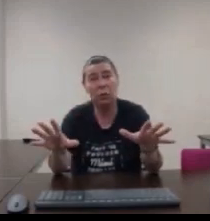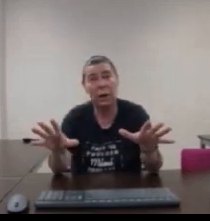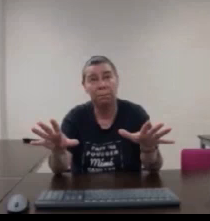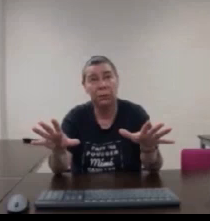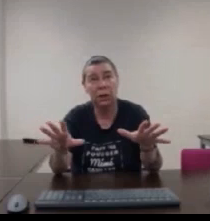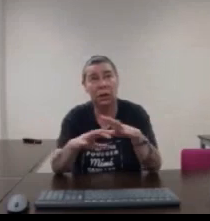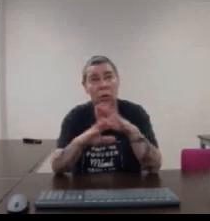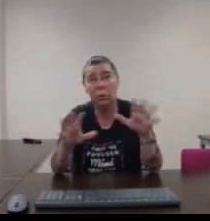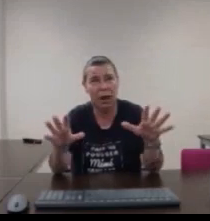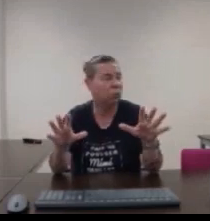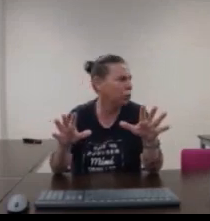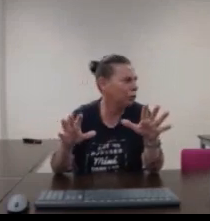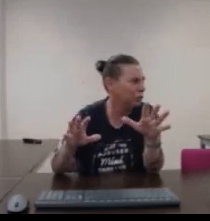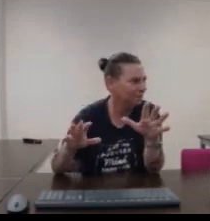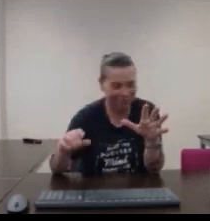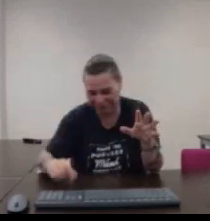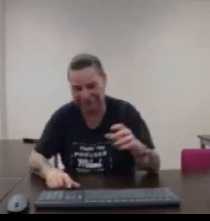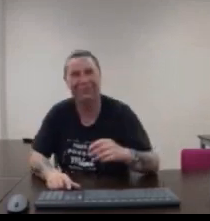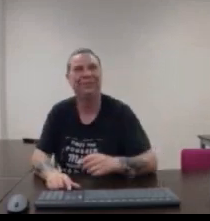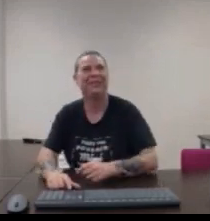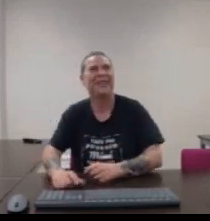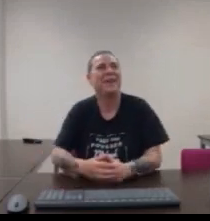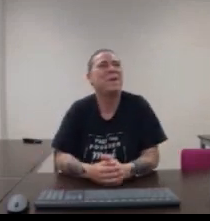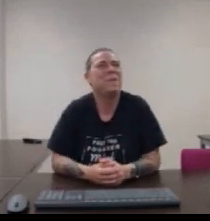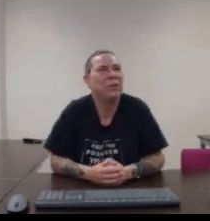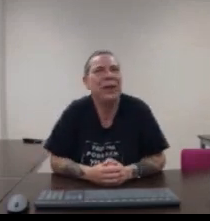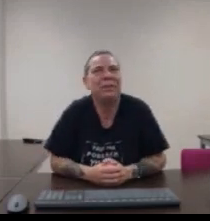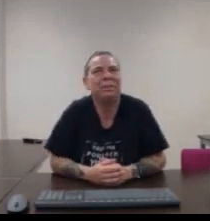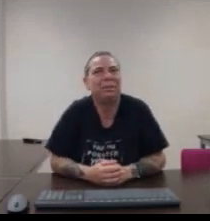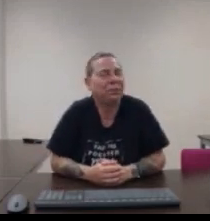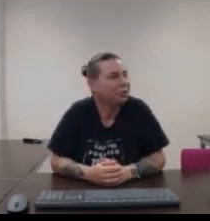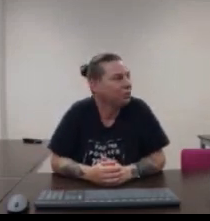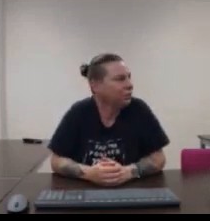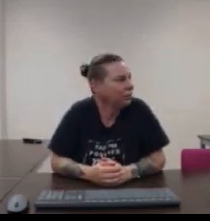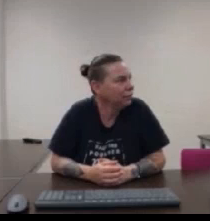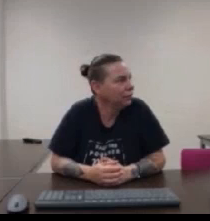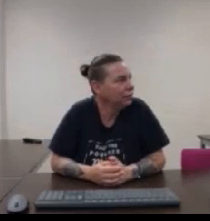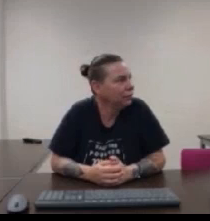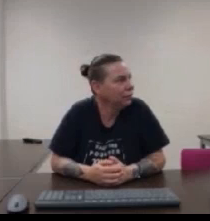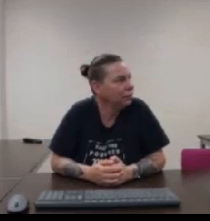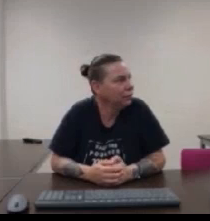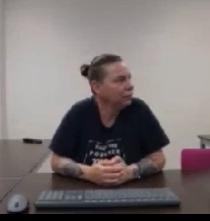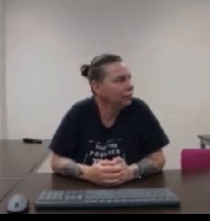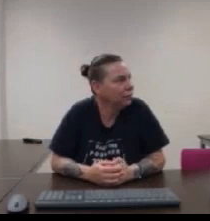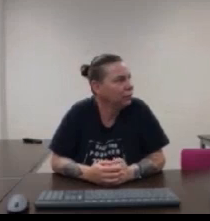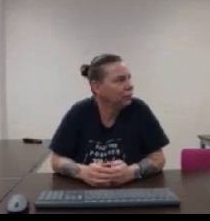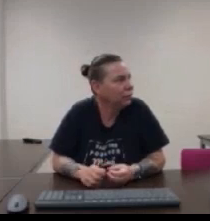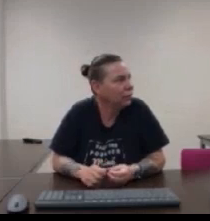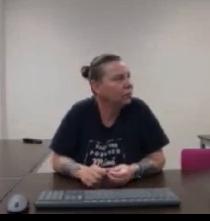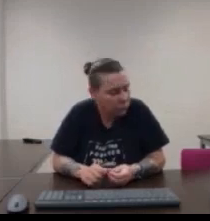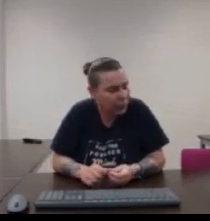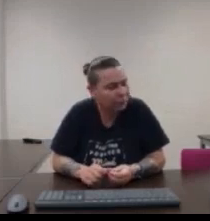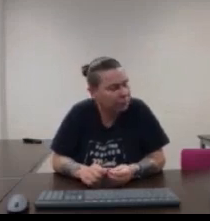les gens les règlent pas. Et nous les premières, pour le coup. Ouais. Alors, avant de passer à la suite, oui. On a eu quelques questions, donc ça, on y répondra